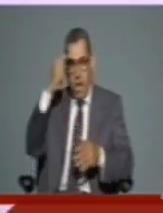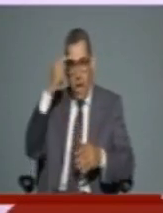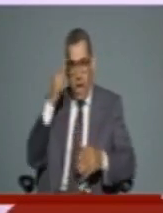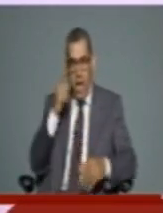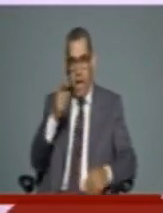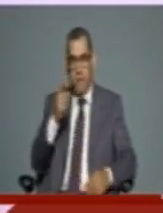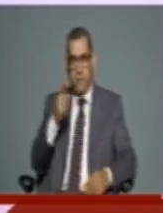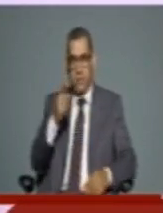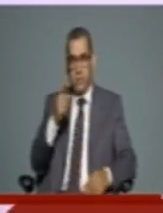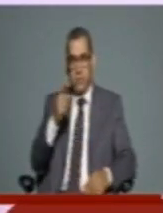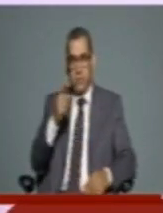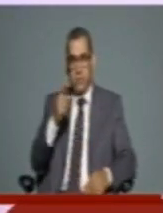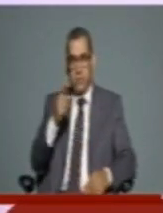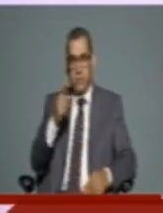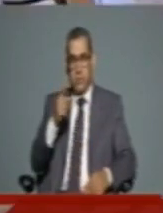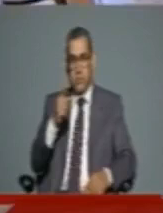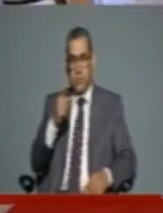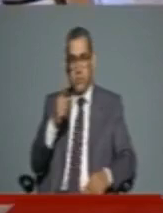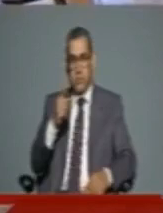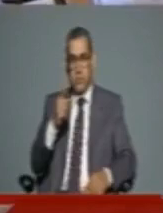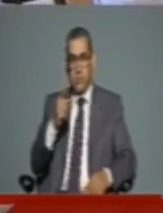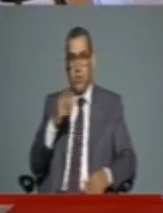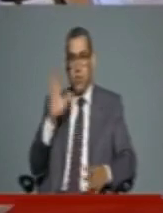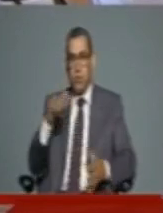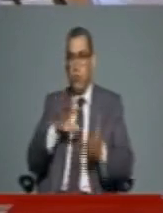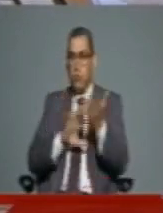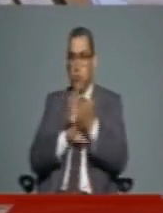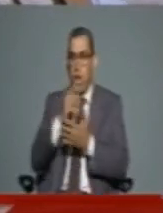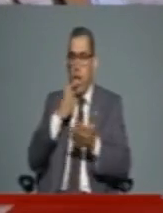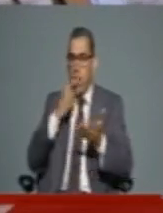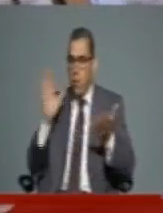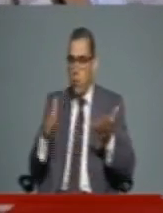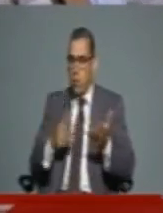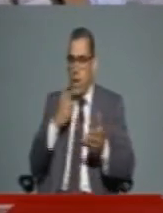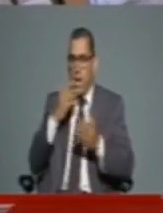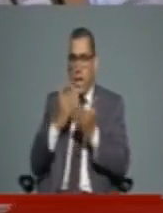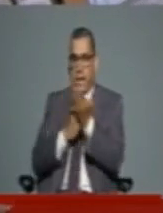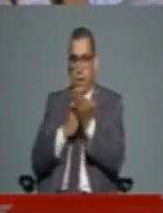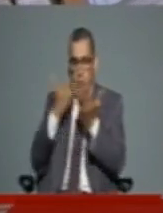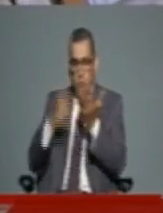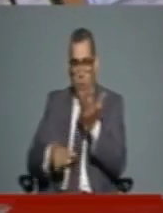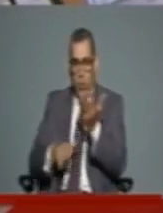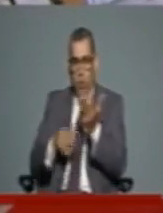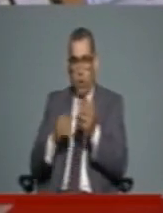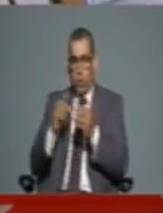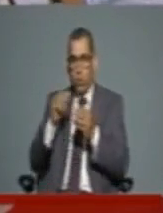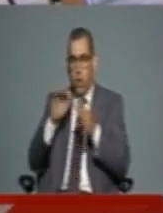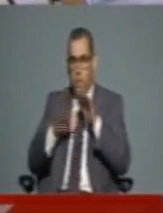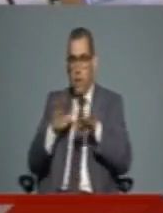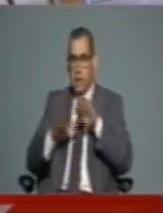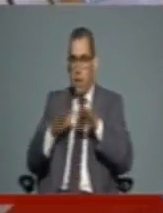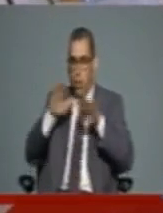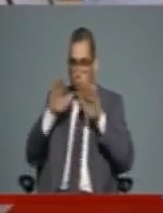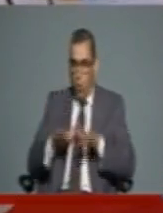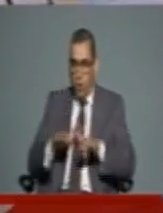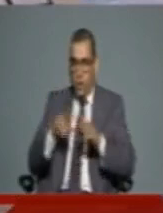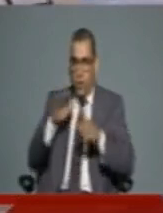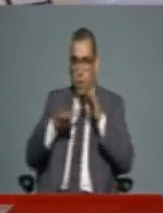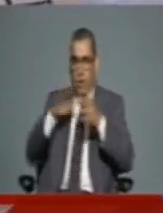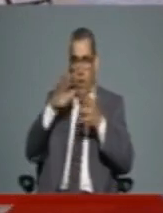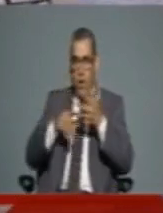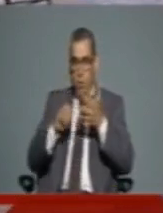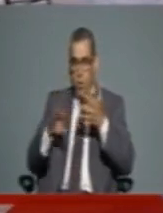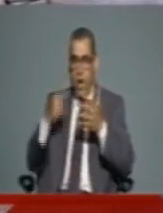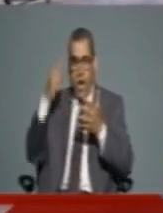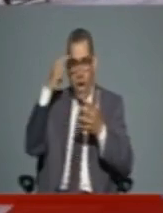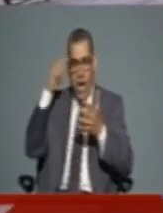نشتكي بعد ذلك من جودة السلعة او الكيس مقطوع او الكيس نقص وزنه او الحاجات اللي احنا كلنا عايشينها